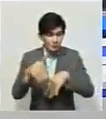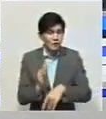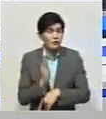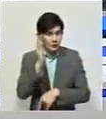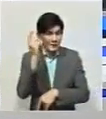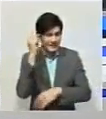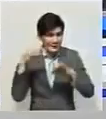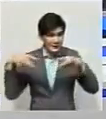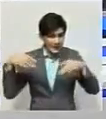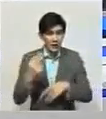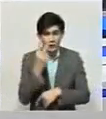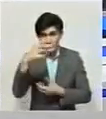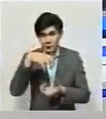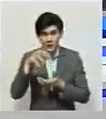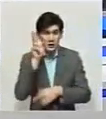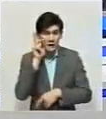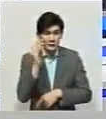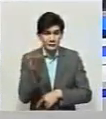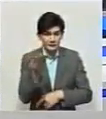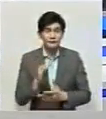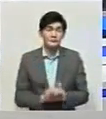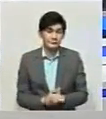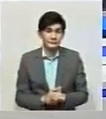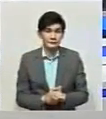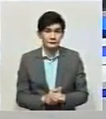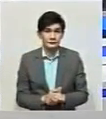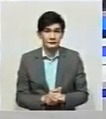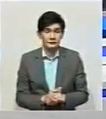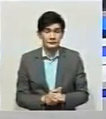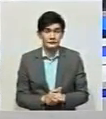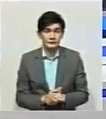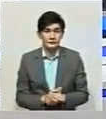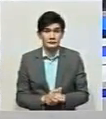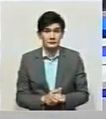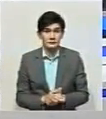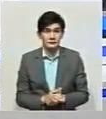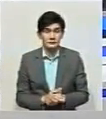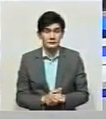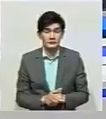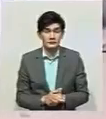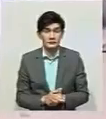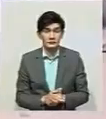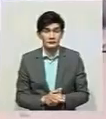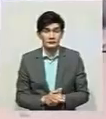งเห็นต่างติดตามได้จากคุณจารุวรรณจารุจินดารายงานจากชุมชนคลองลาดพร้าวประชาอุทิศค่ะ